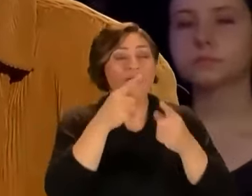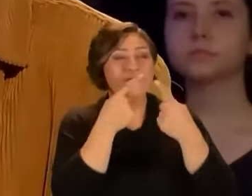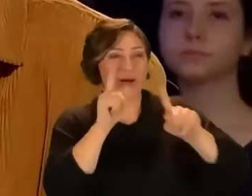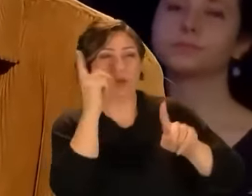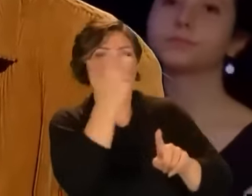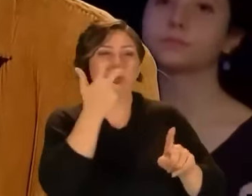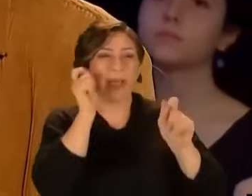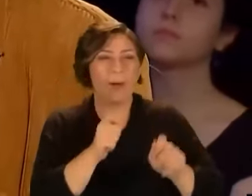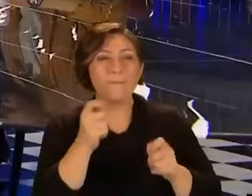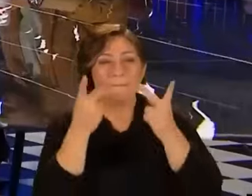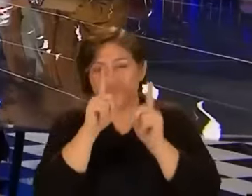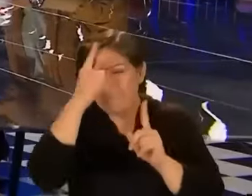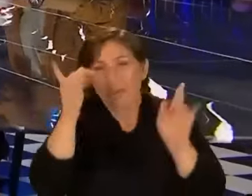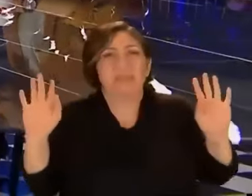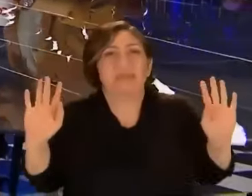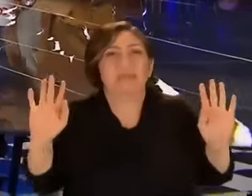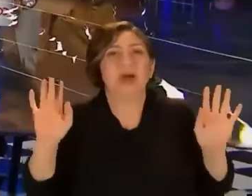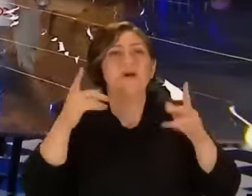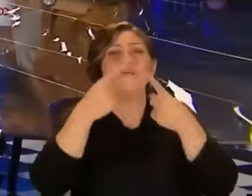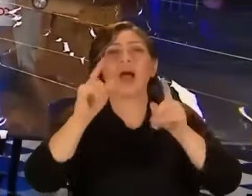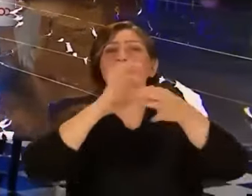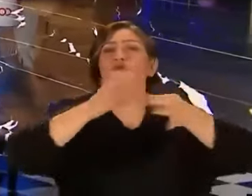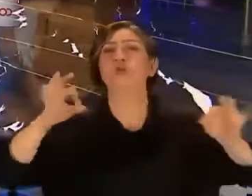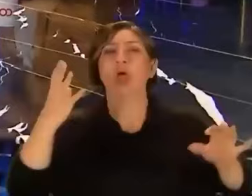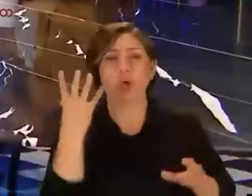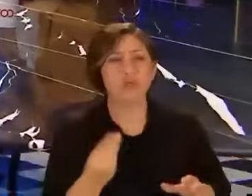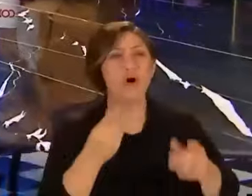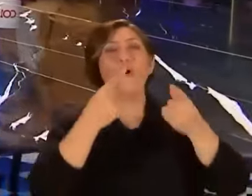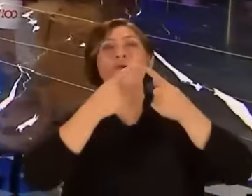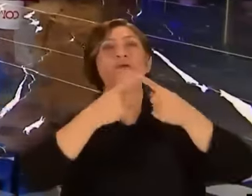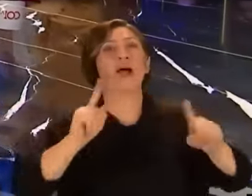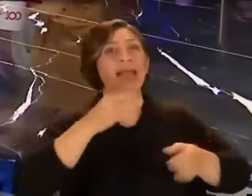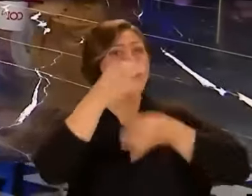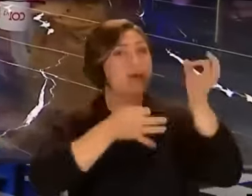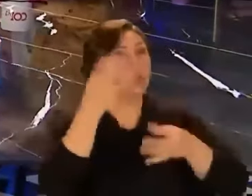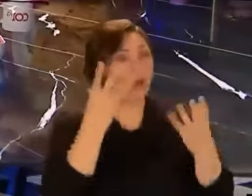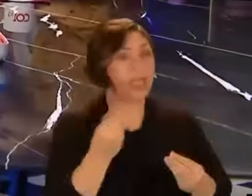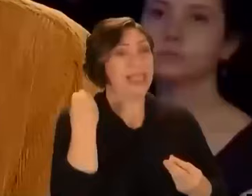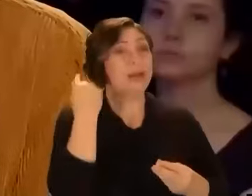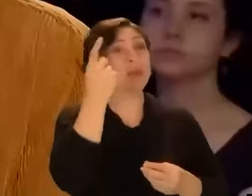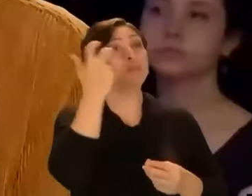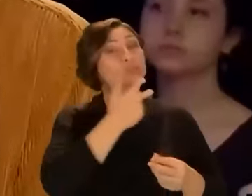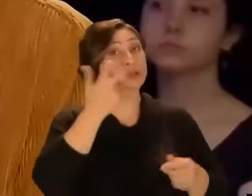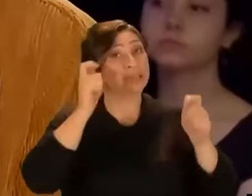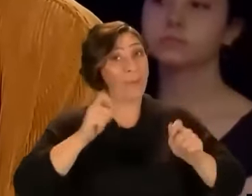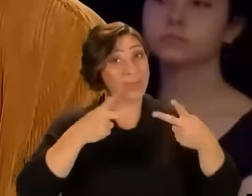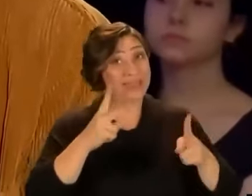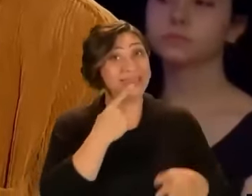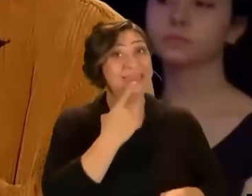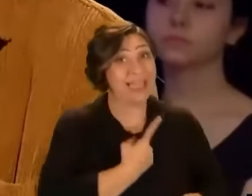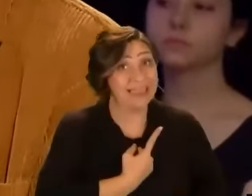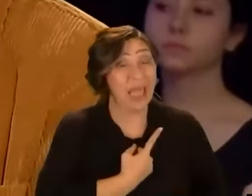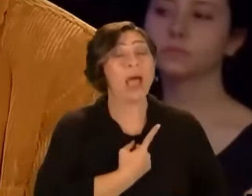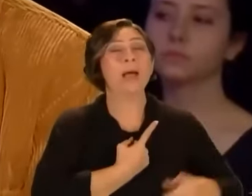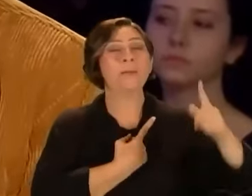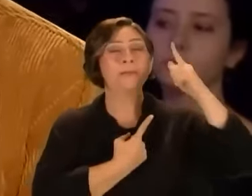yapabiliriz. Bağımsız bir şekilde. Farklı sözlerin olduğu, farklı ifadelerin olduğu yeni bir müzik yaratabiliriz dendi. Ve işte